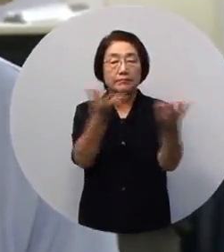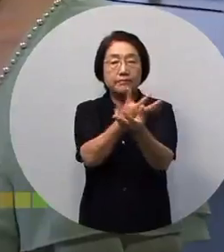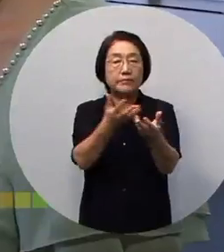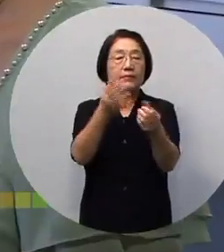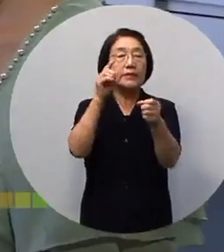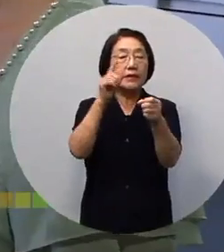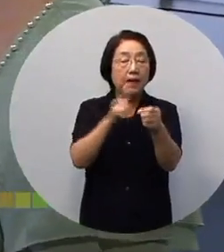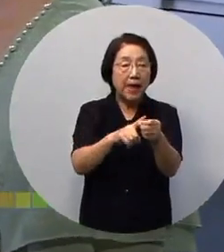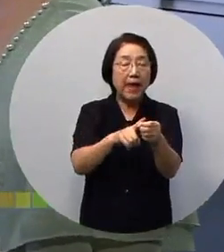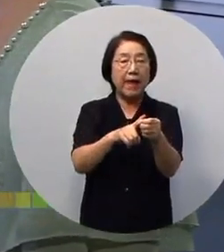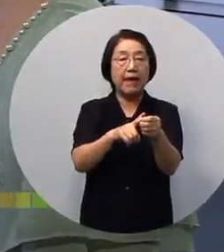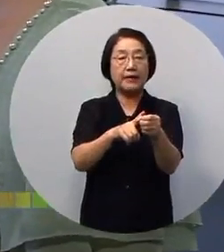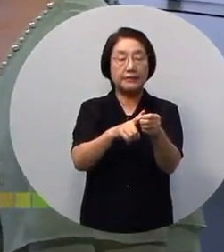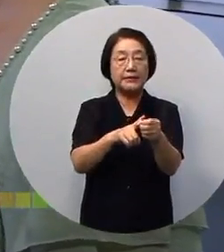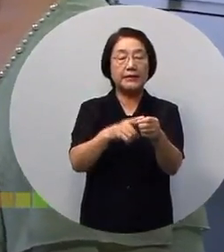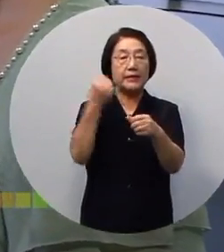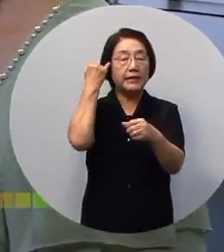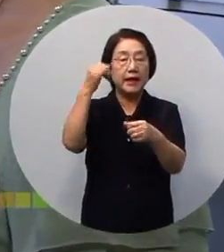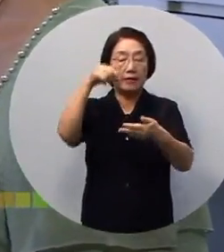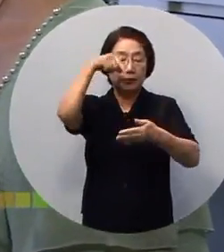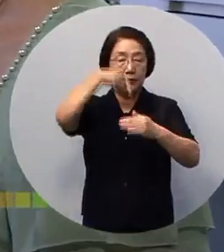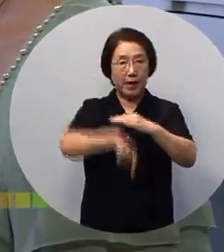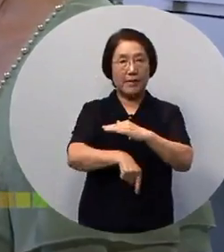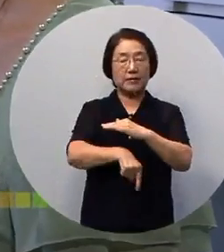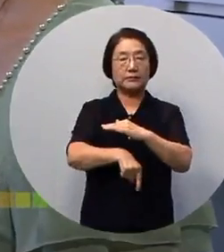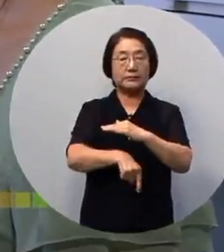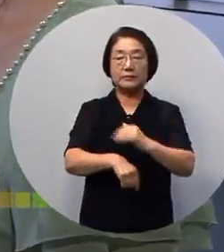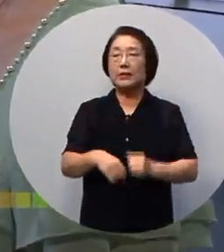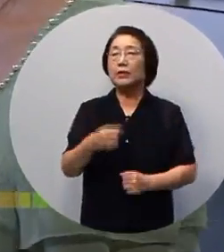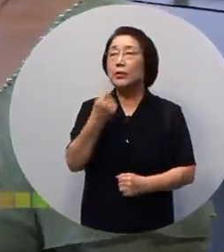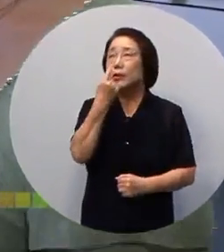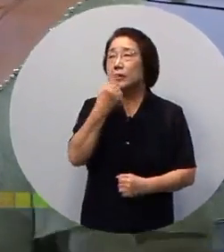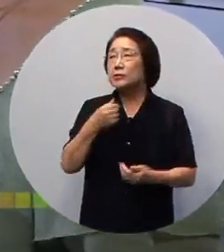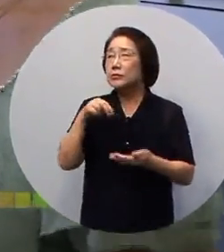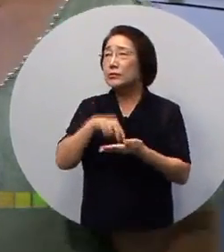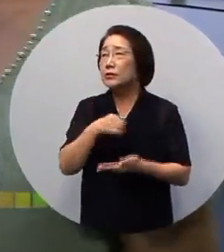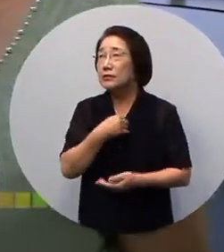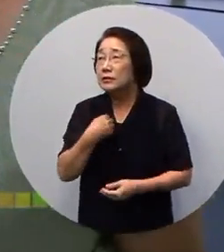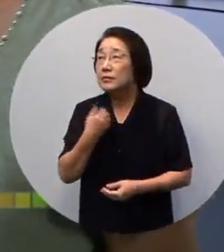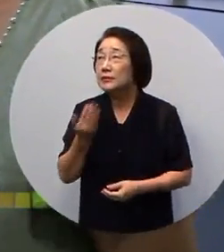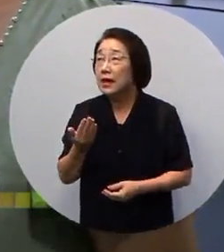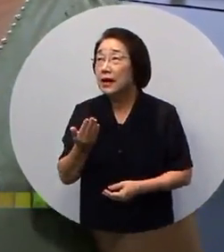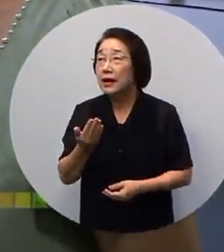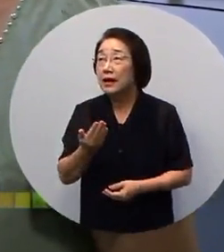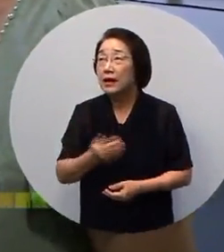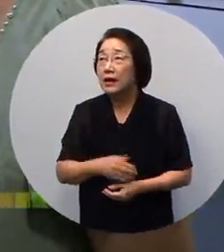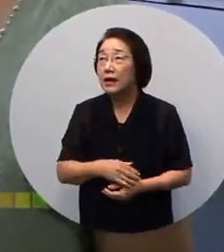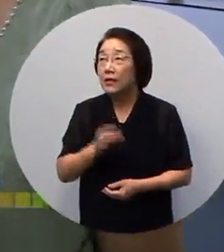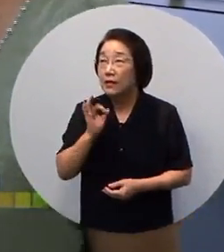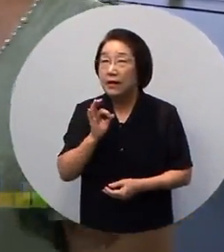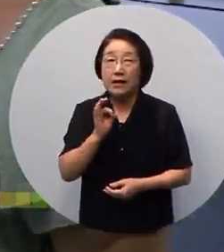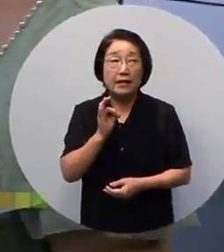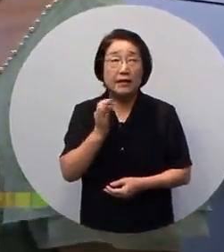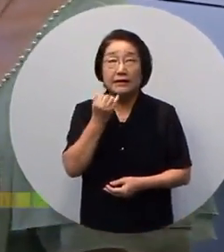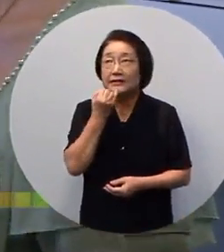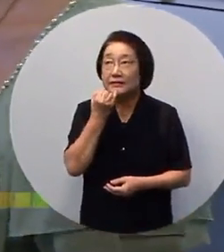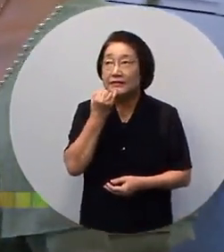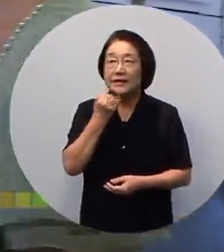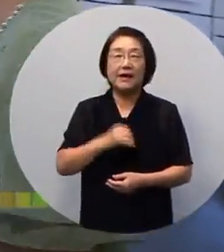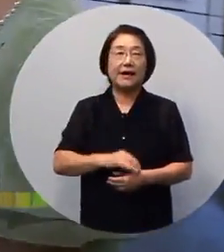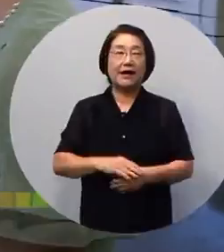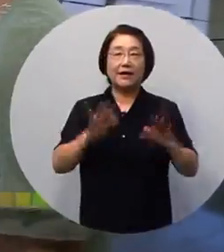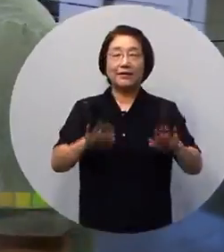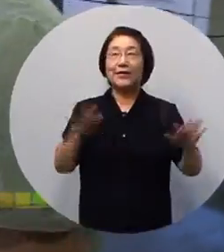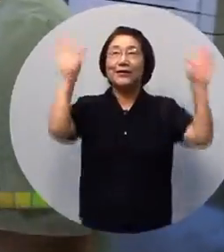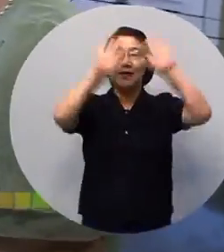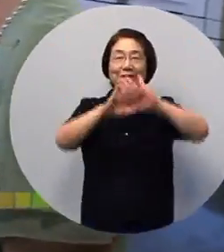ています。 私も参加することってできるんですか？ あ、ぜひお願いします。 いいんですか？ OK が出ましたけれども、はい、ちょっと今